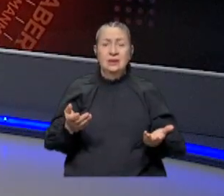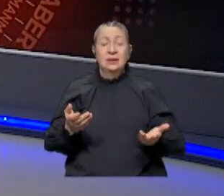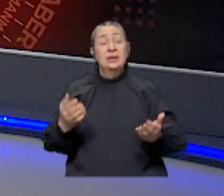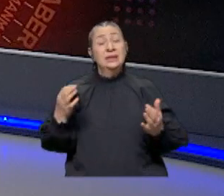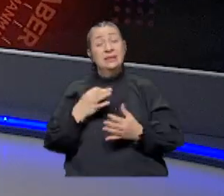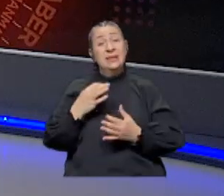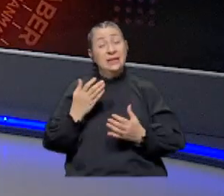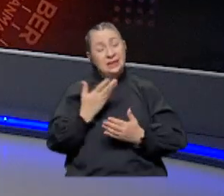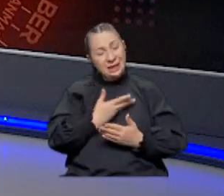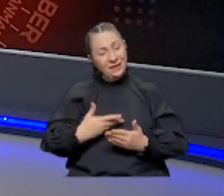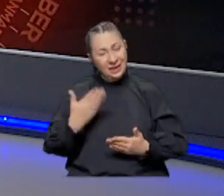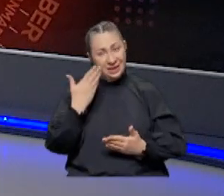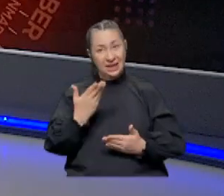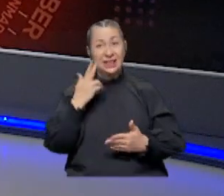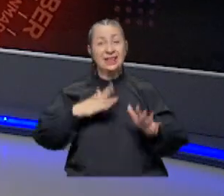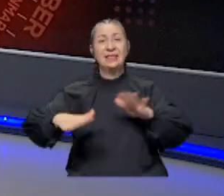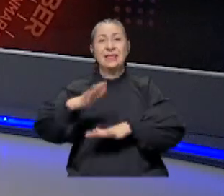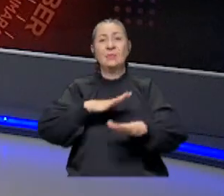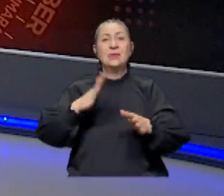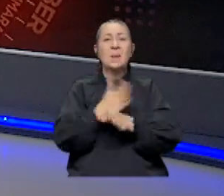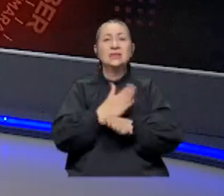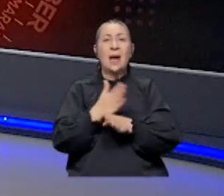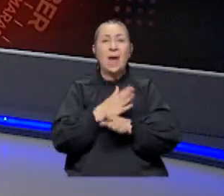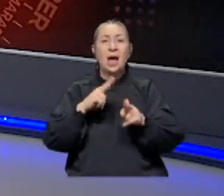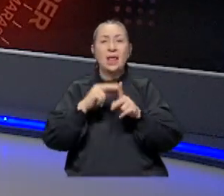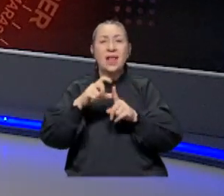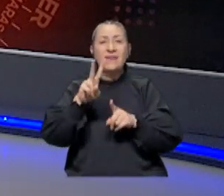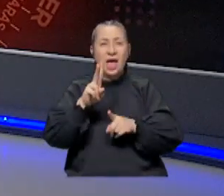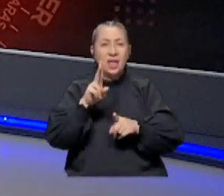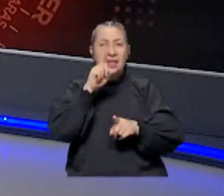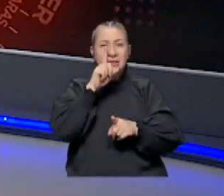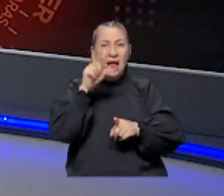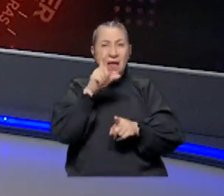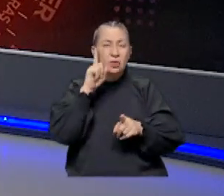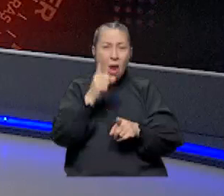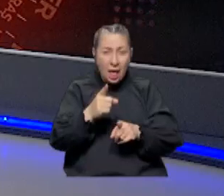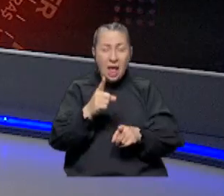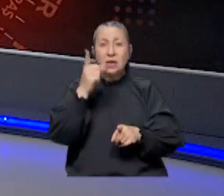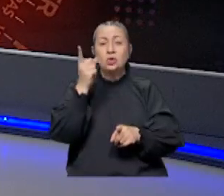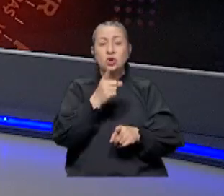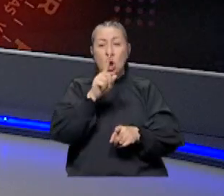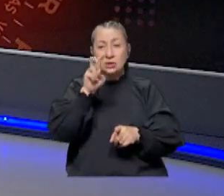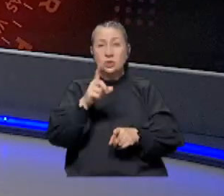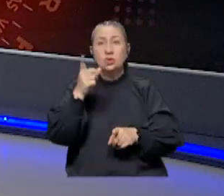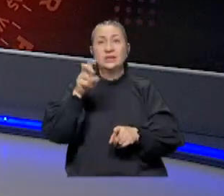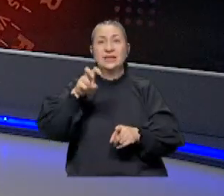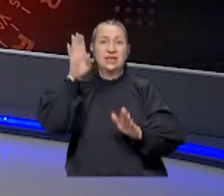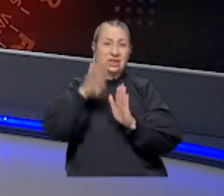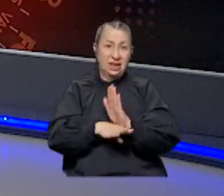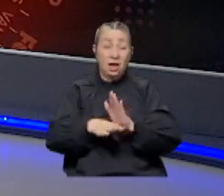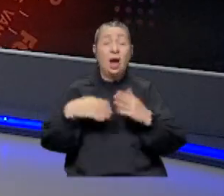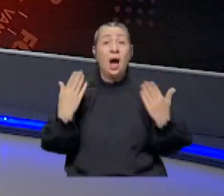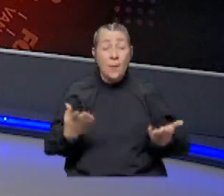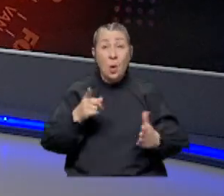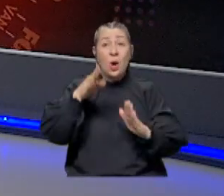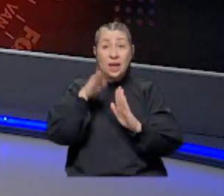Sayın seyirciler, temizlik ürünlerindeki KDV Nisan ayı itibariyle %18'den %8'e indirilmişti. Ancak